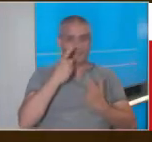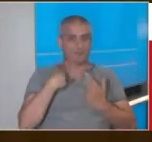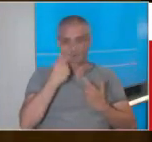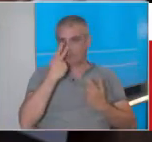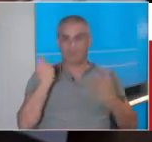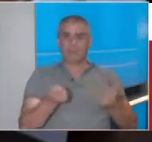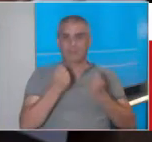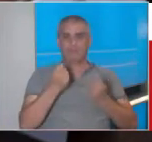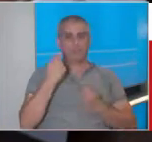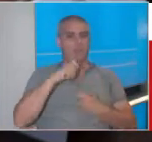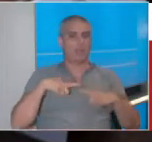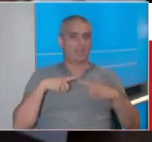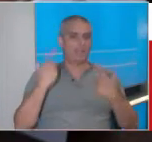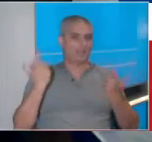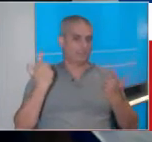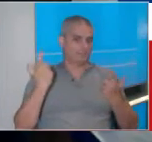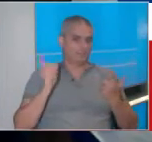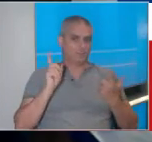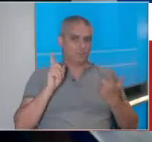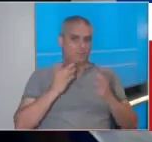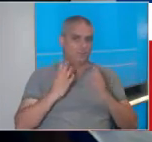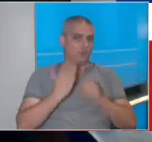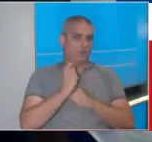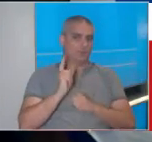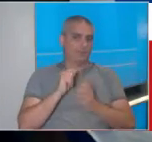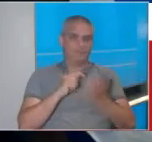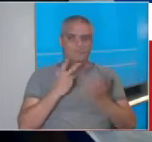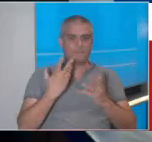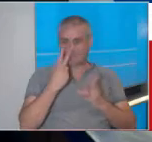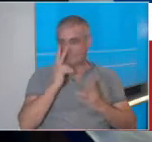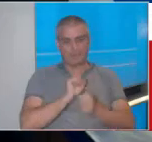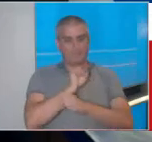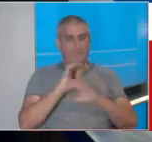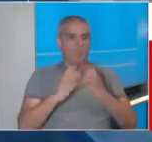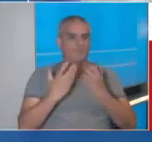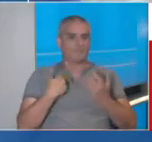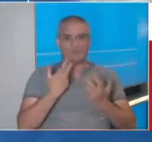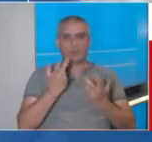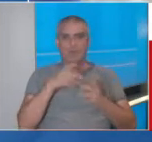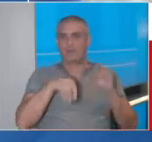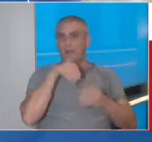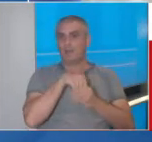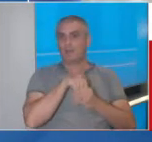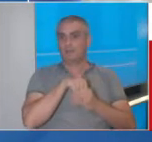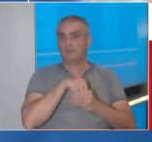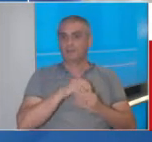רואים את הקמפיין של יוקר המחיה, לא יתרומם מבחינת מחאה חברתית, אולי זה יתרומם בקלפי.